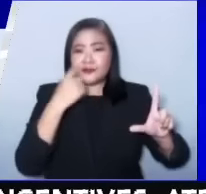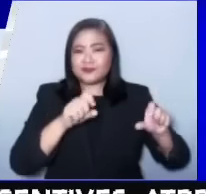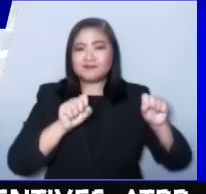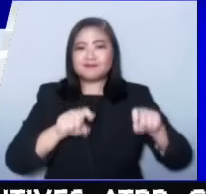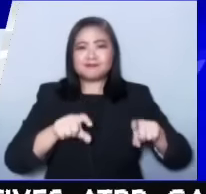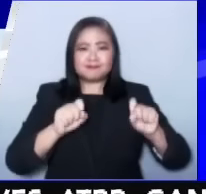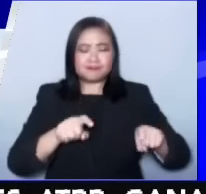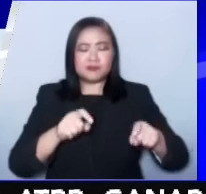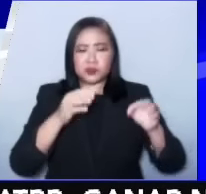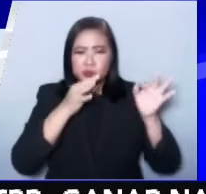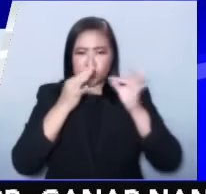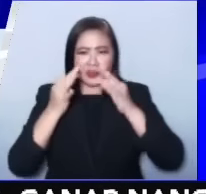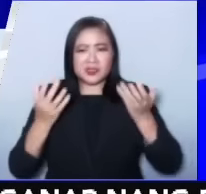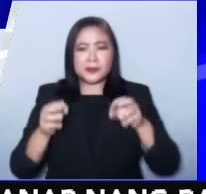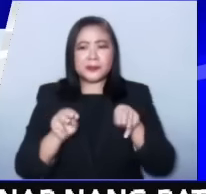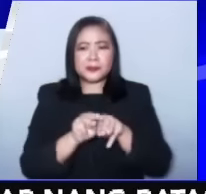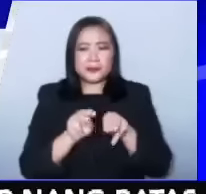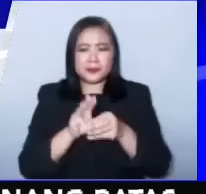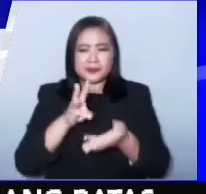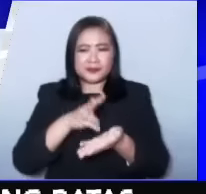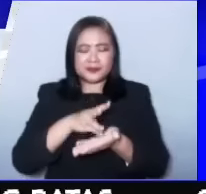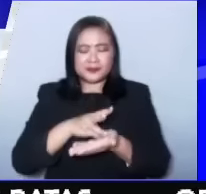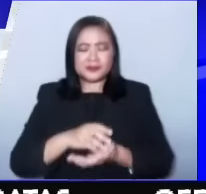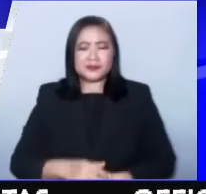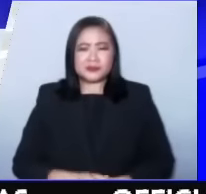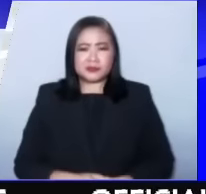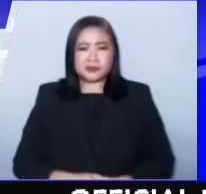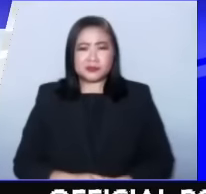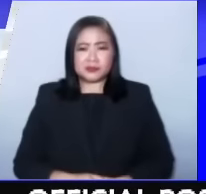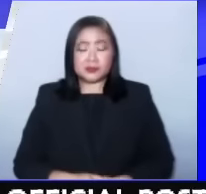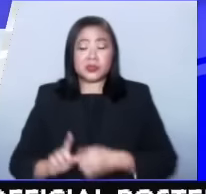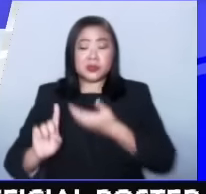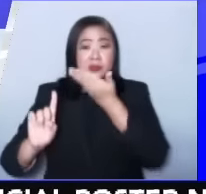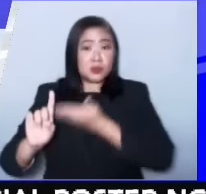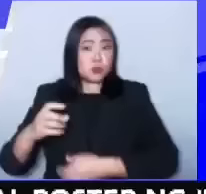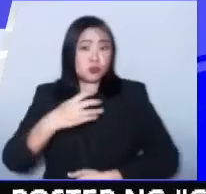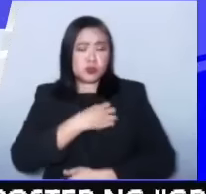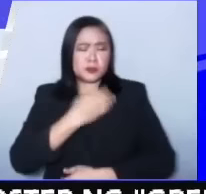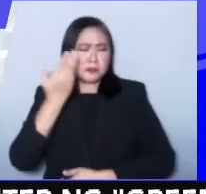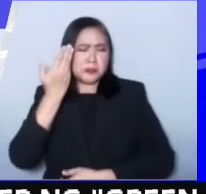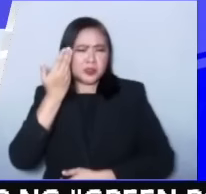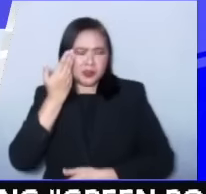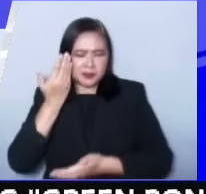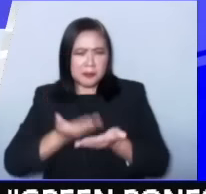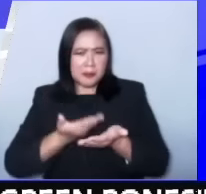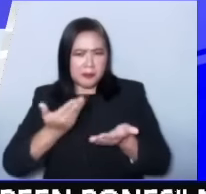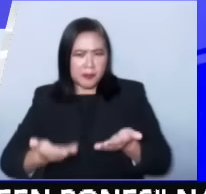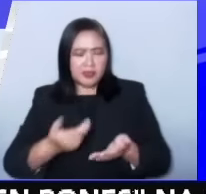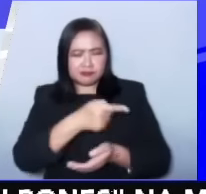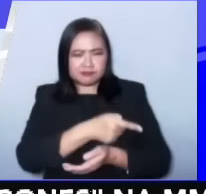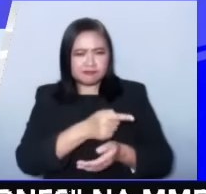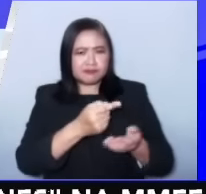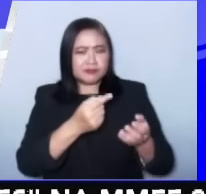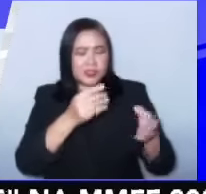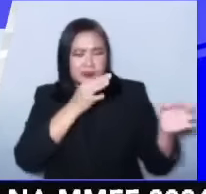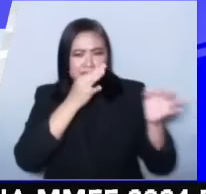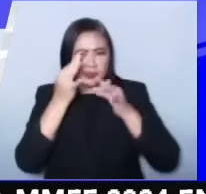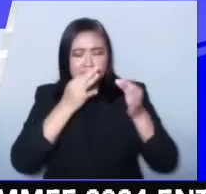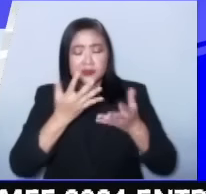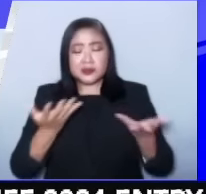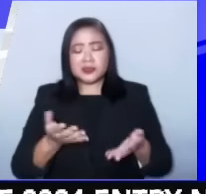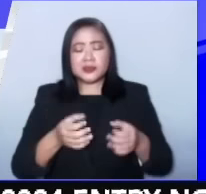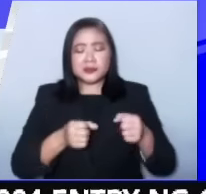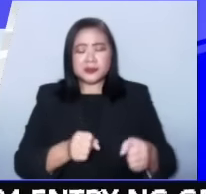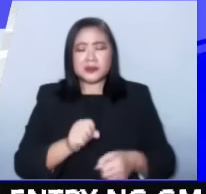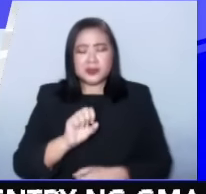Marikina City panggap na buyer ang isang pulis sa ikinasang byb operation sa sama Street Barangay tumana noong